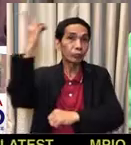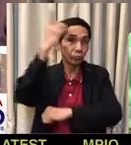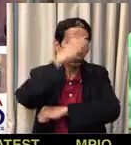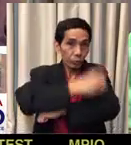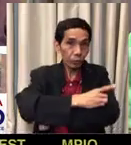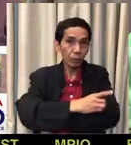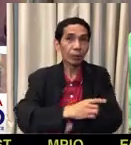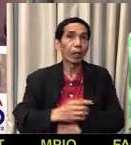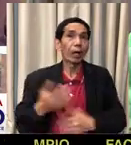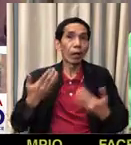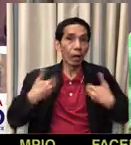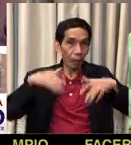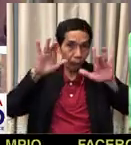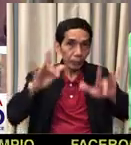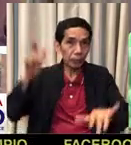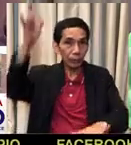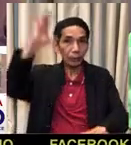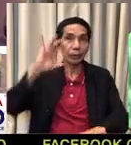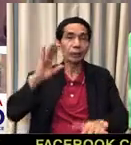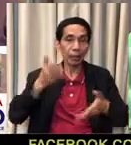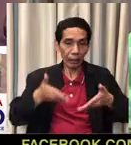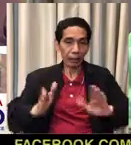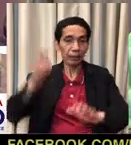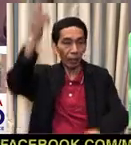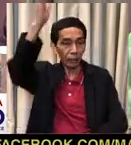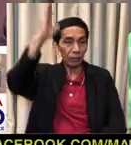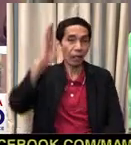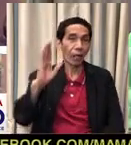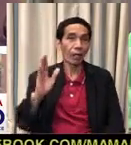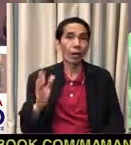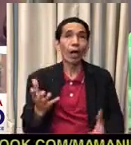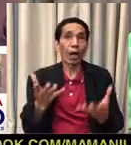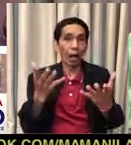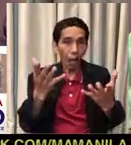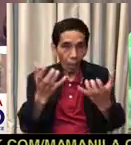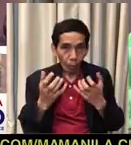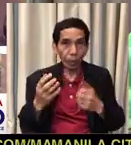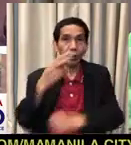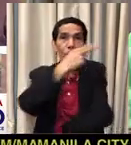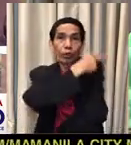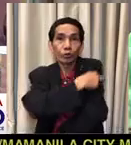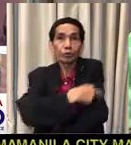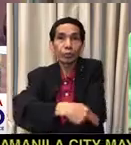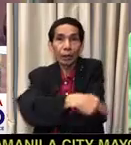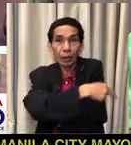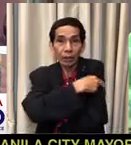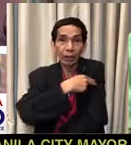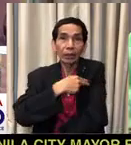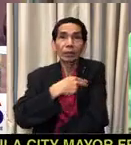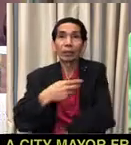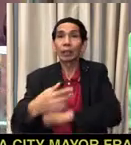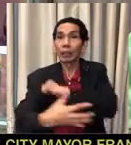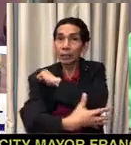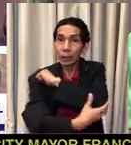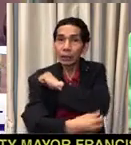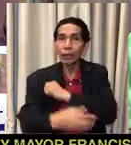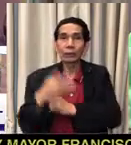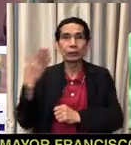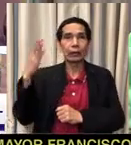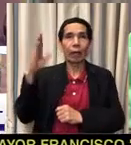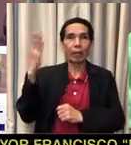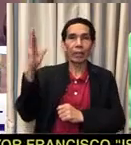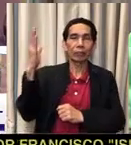sana someday, may awa ang Diyos, loobin sana ng Diyos. Ha? Gusto ko yung kanyang ospital, ha? Oh, salamin,